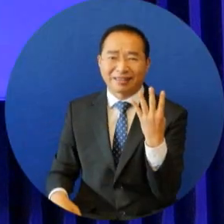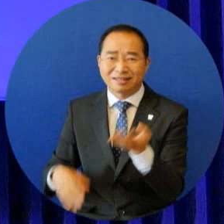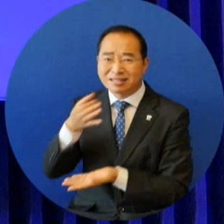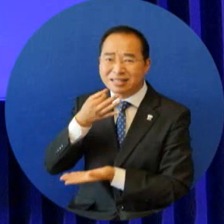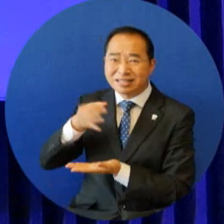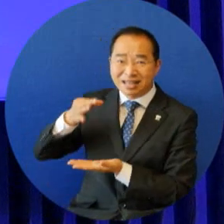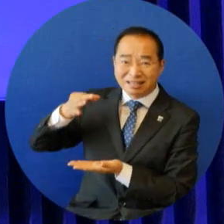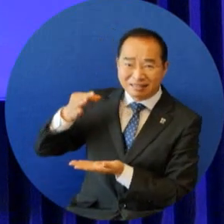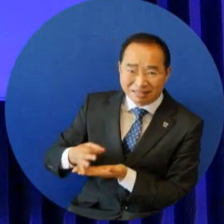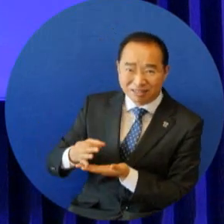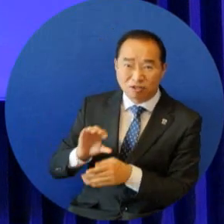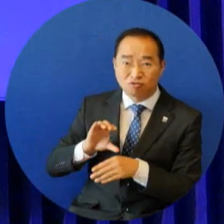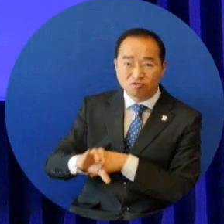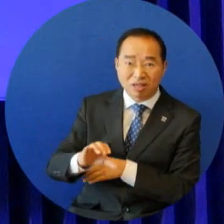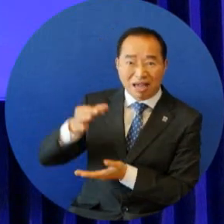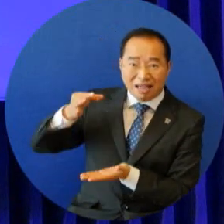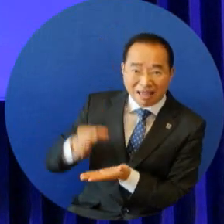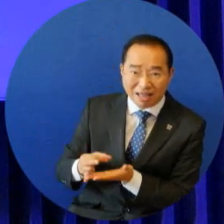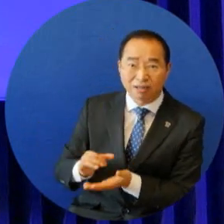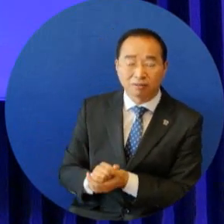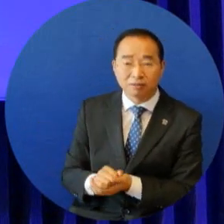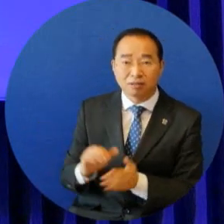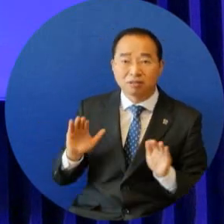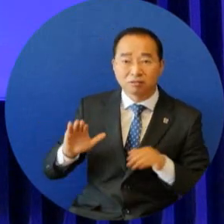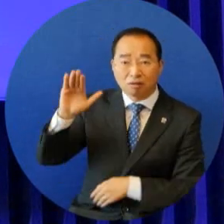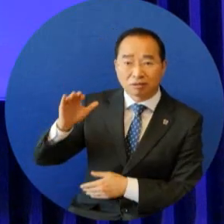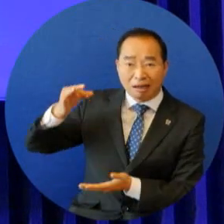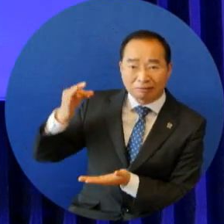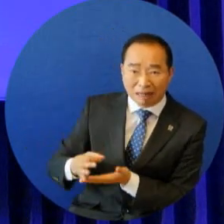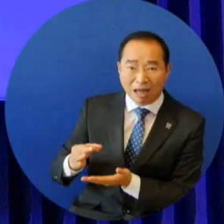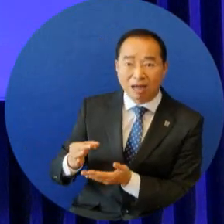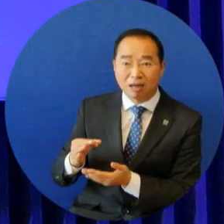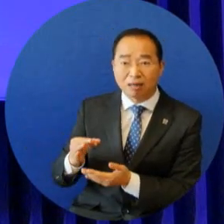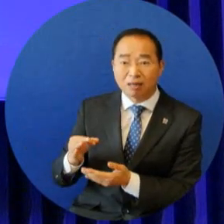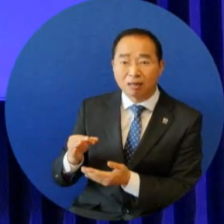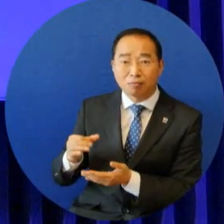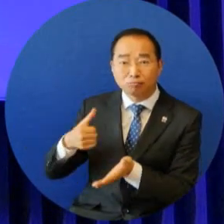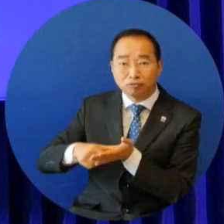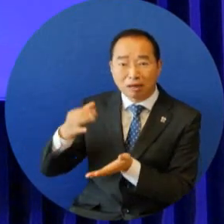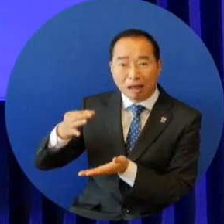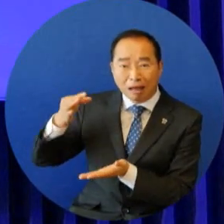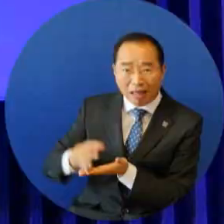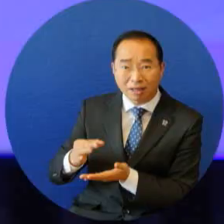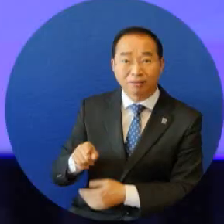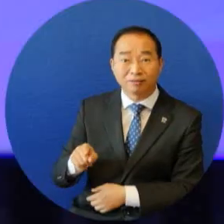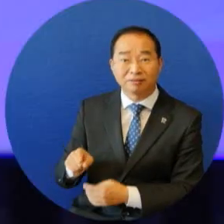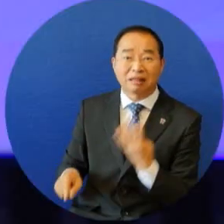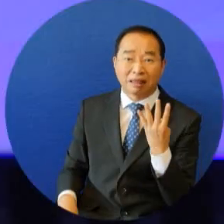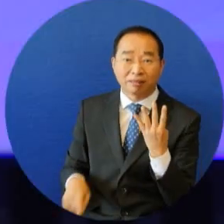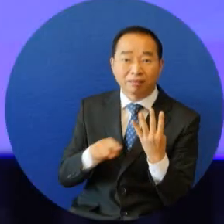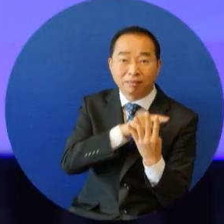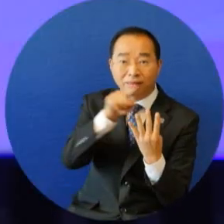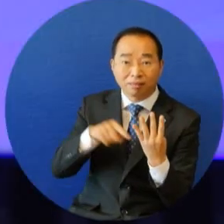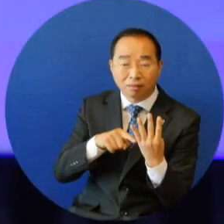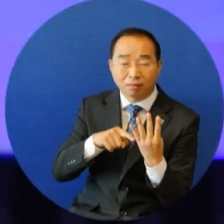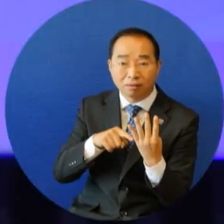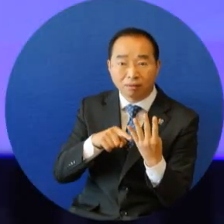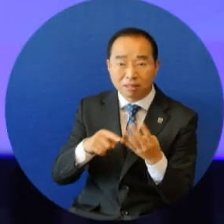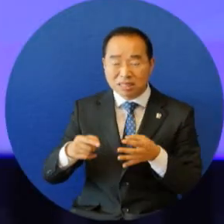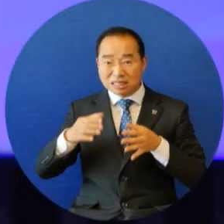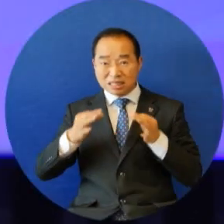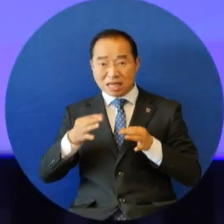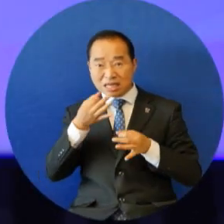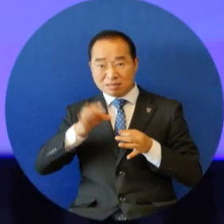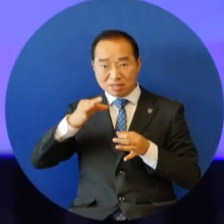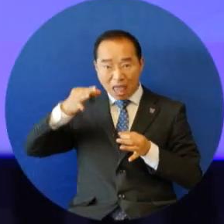저금리, 저투자, 저성장, 저물가 시대입니다. 즉 금리를